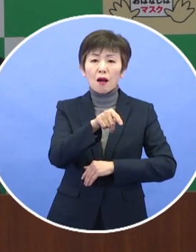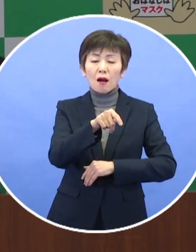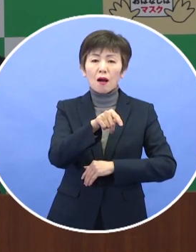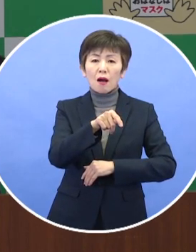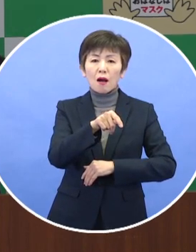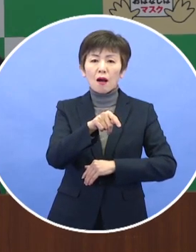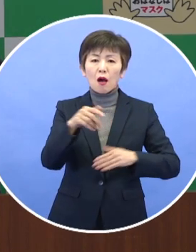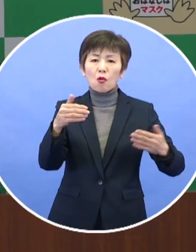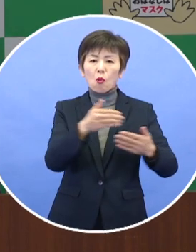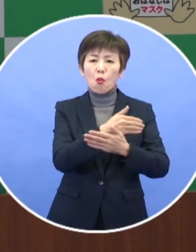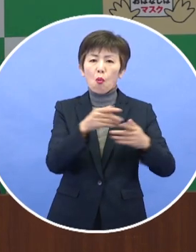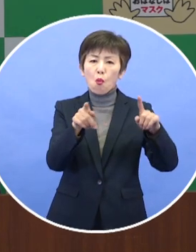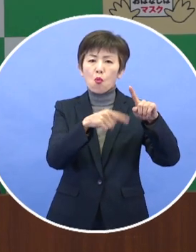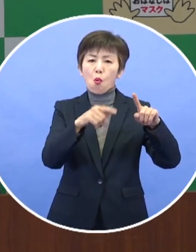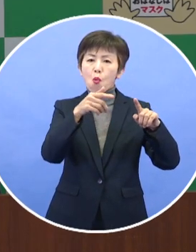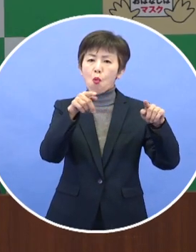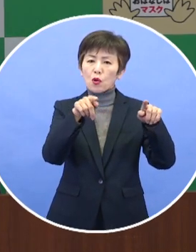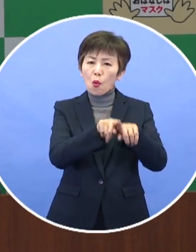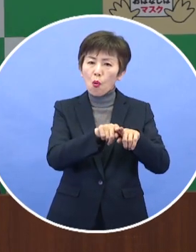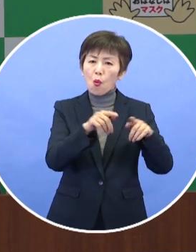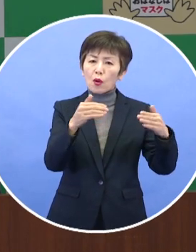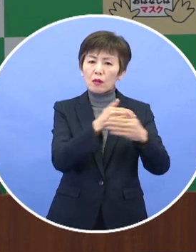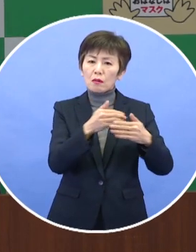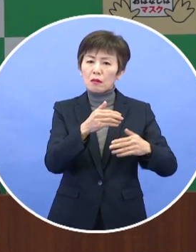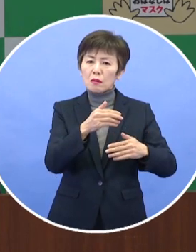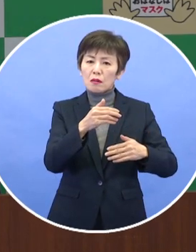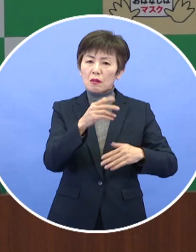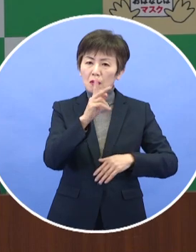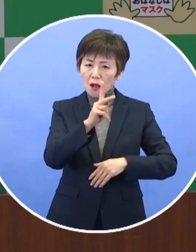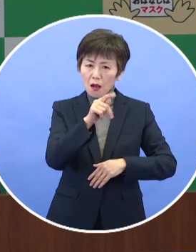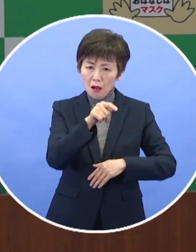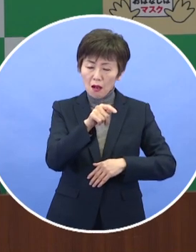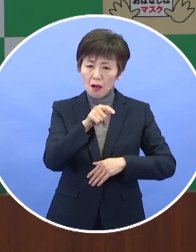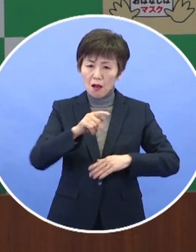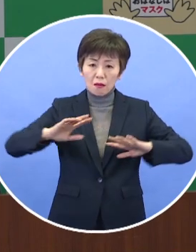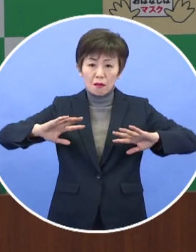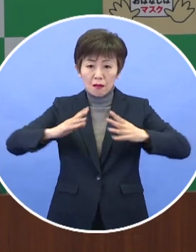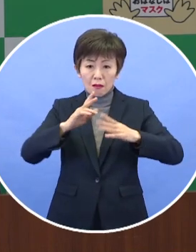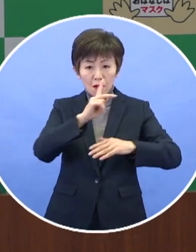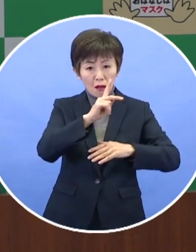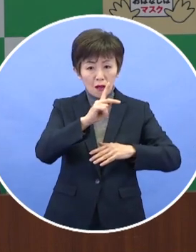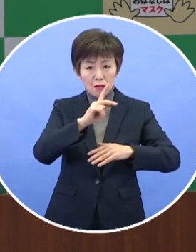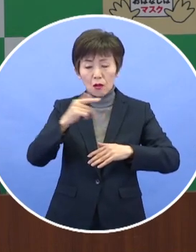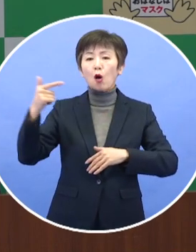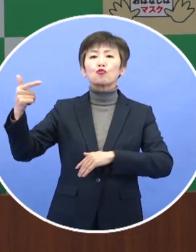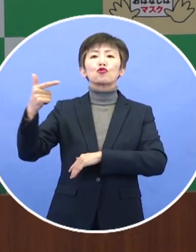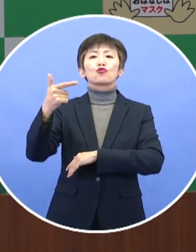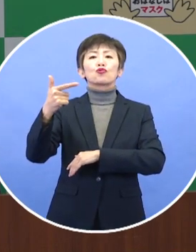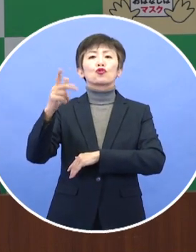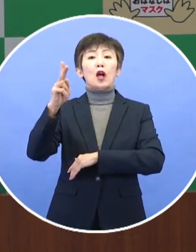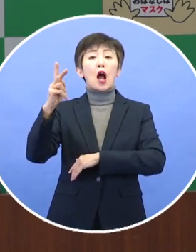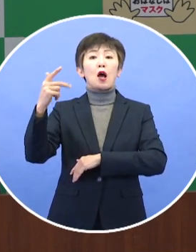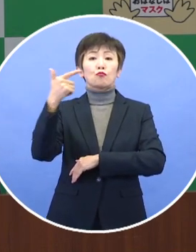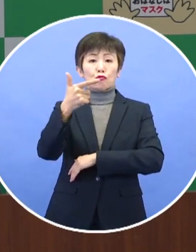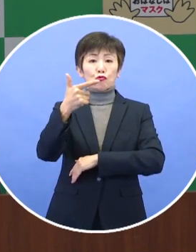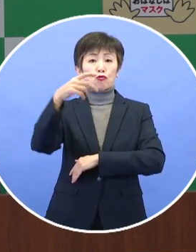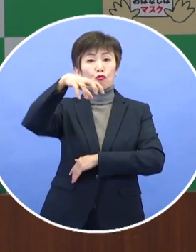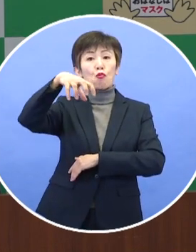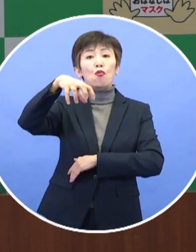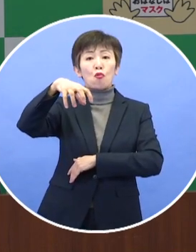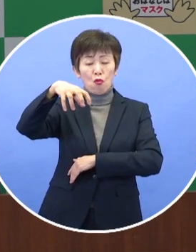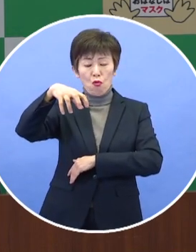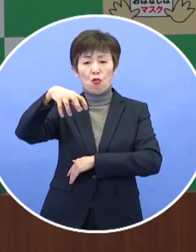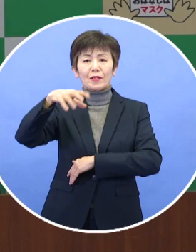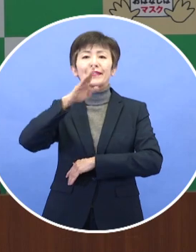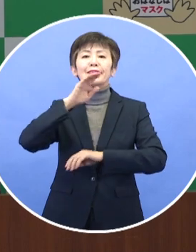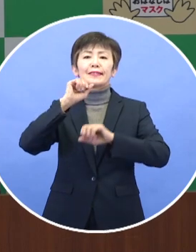公共建築課で産業技術課とか、ICT 戦略室、6つあるんですけれども、これをですねさらに拡大していく